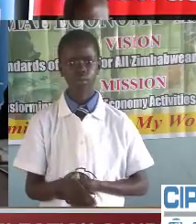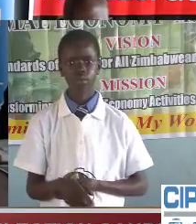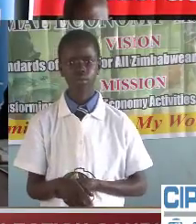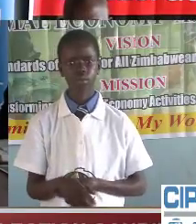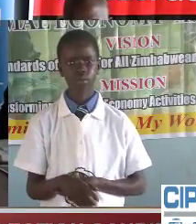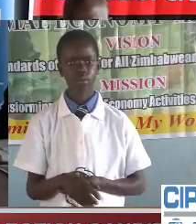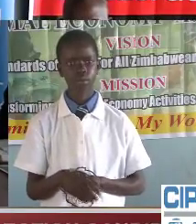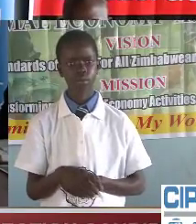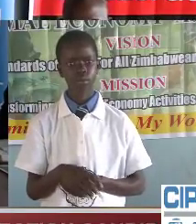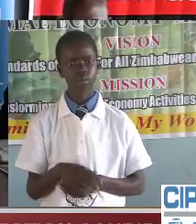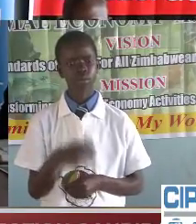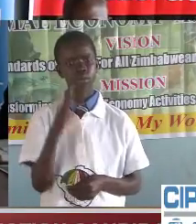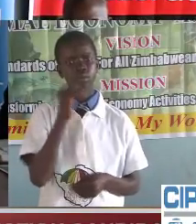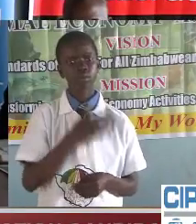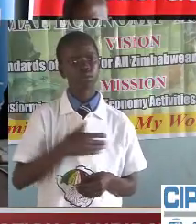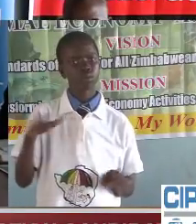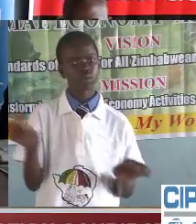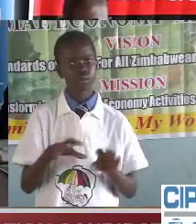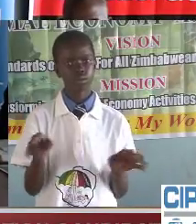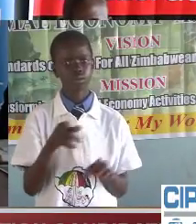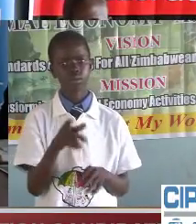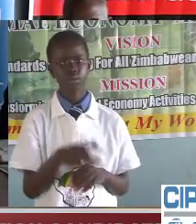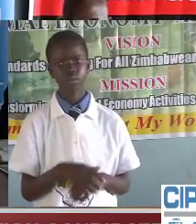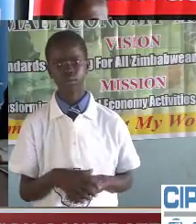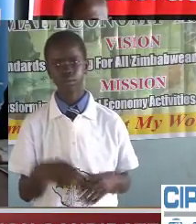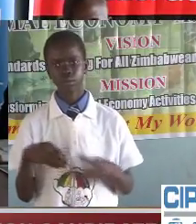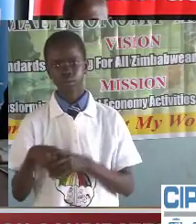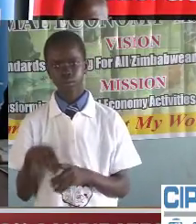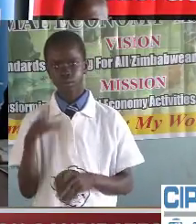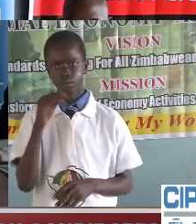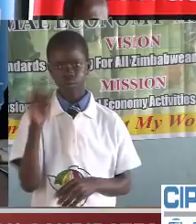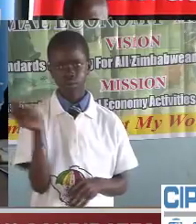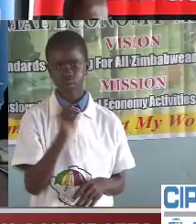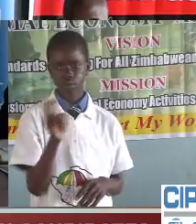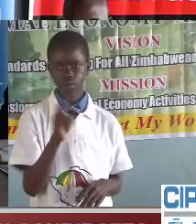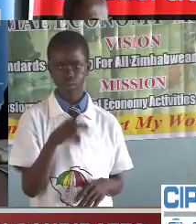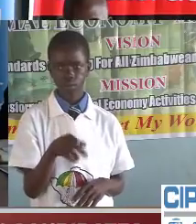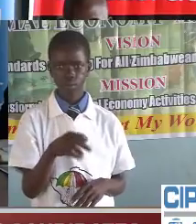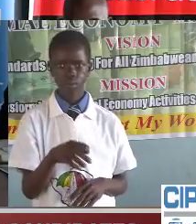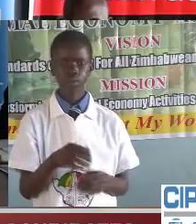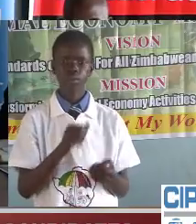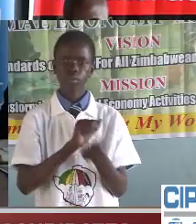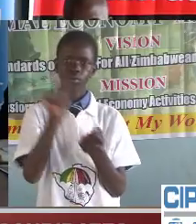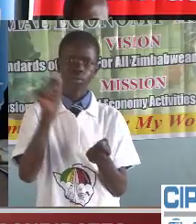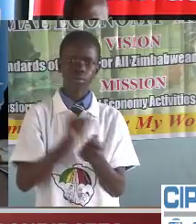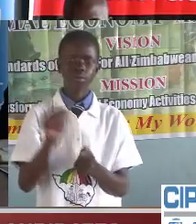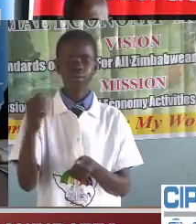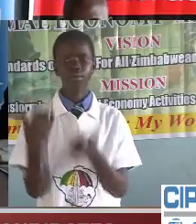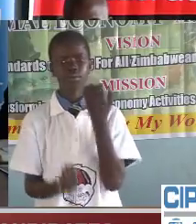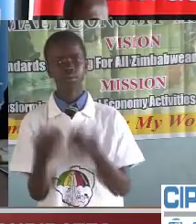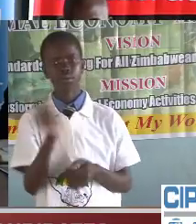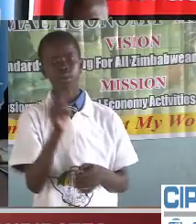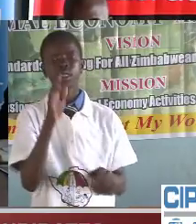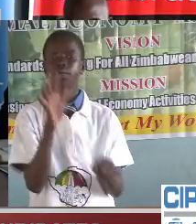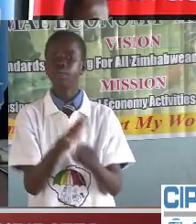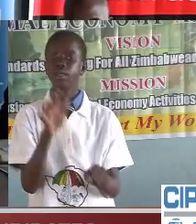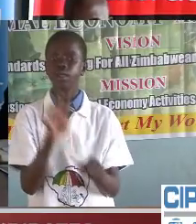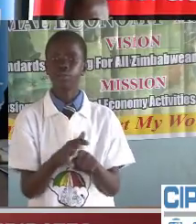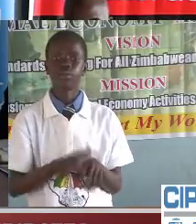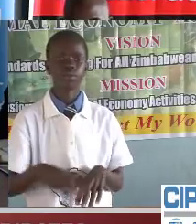right. Kuti rive business iye zvino muno Masvingo tine Great Zimbabwe vana chikoro vakawandisa muno,